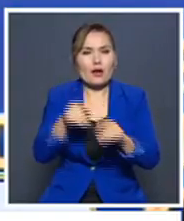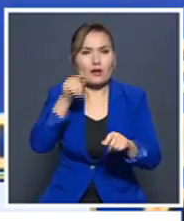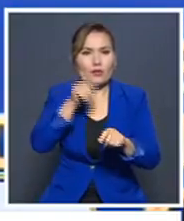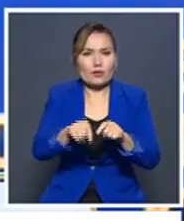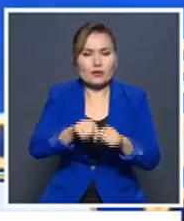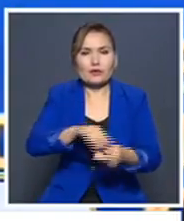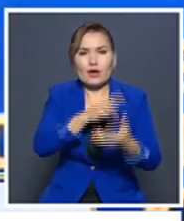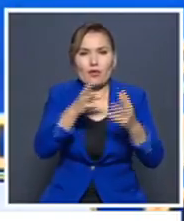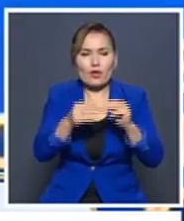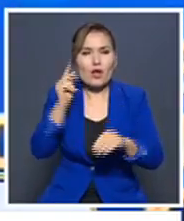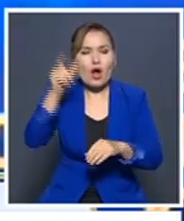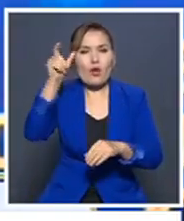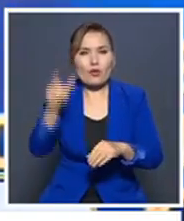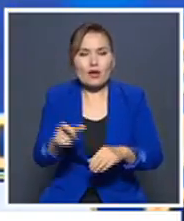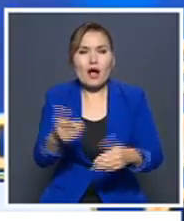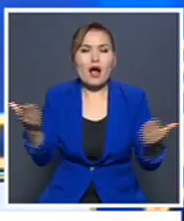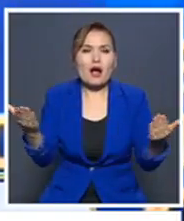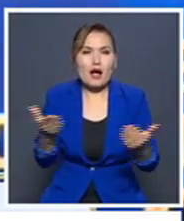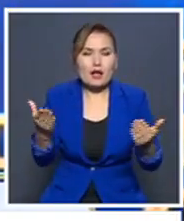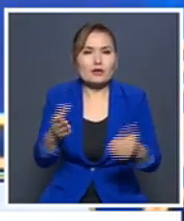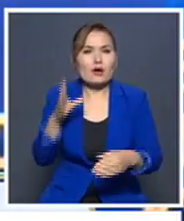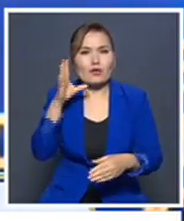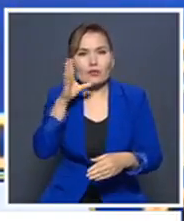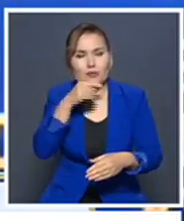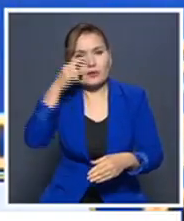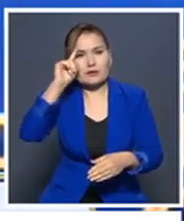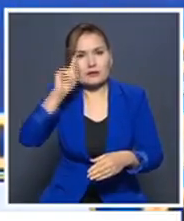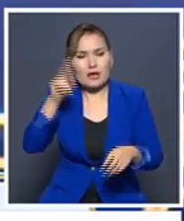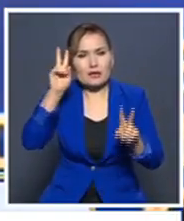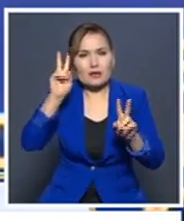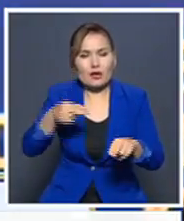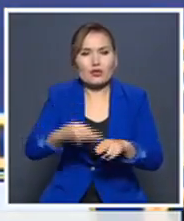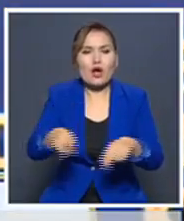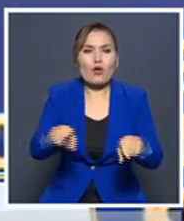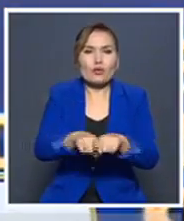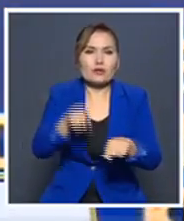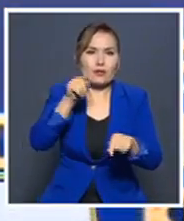анықталып, соған оқушының қаншалықты жеткізгендігін бақылайтын осындай айырмашылығы бар.